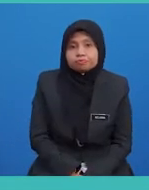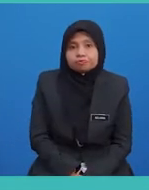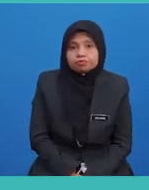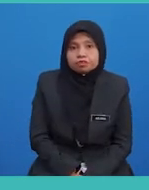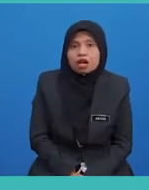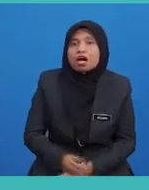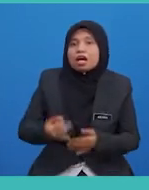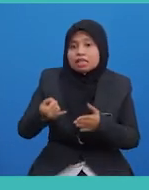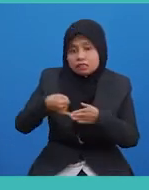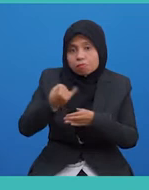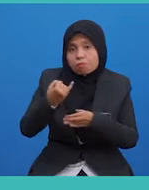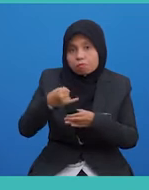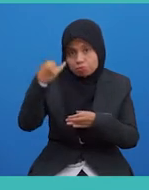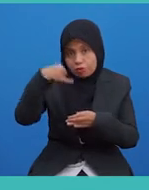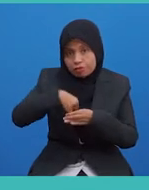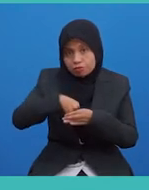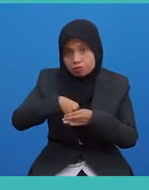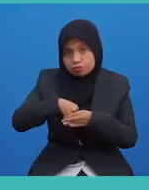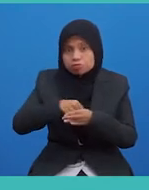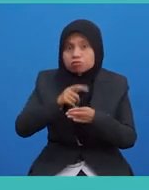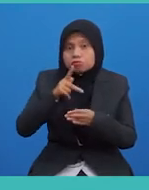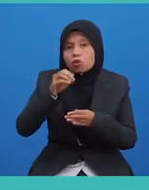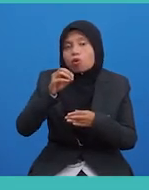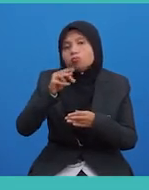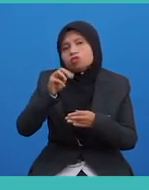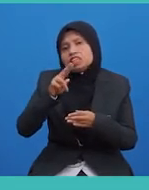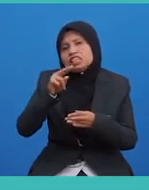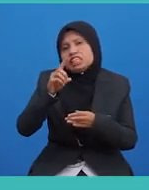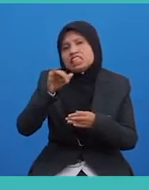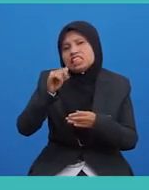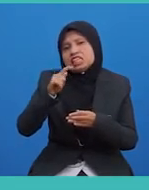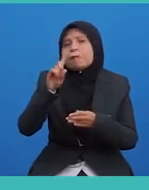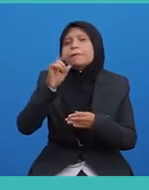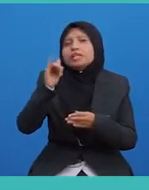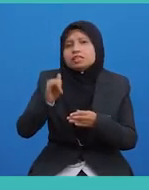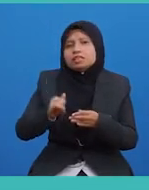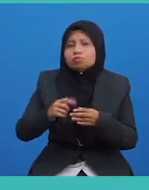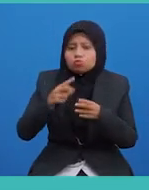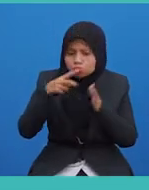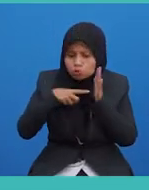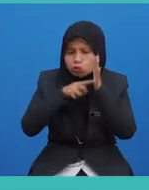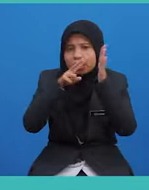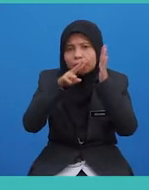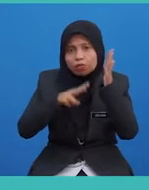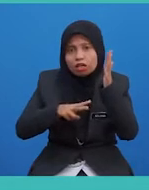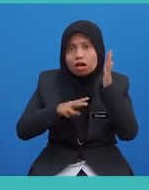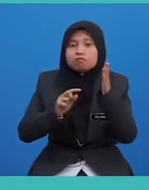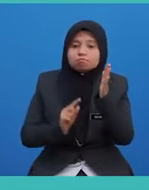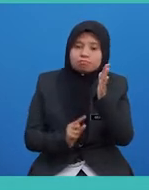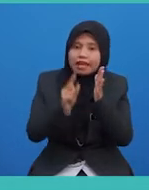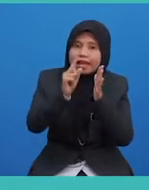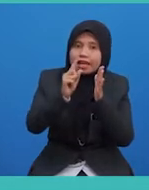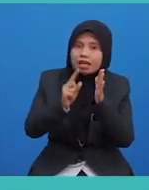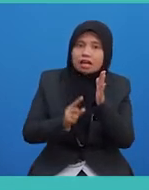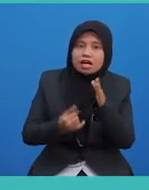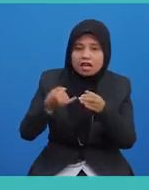Import komoditi perikanan dari negara manakah yang menunjukkan pola peningkatan? Ya, betul.